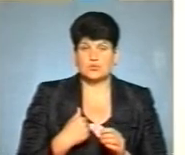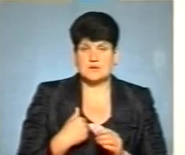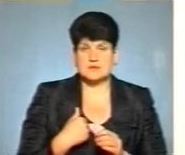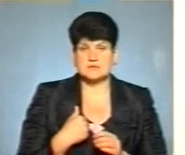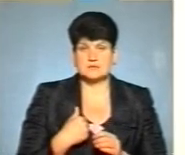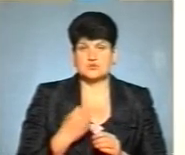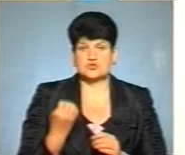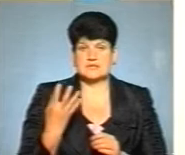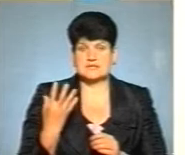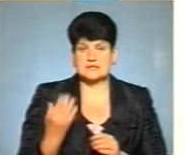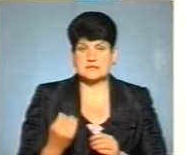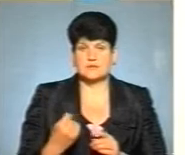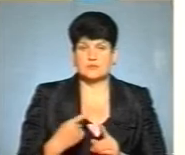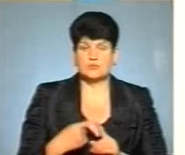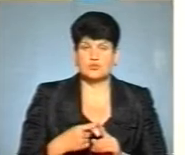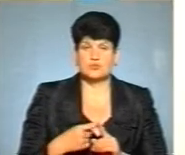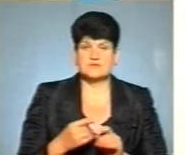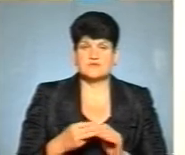останні 14 днів